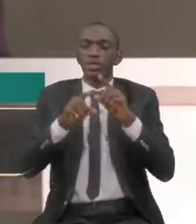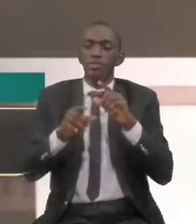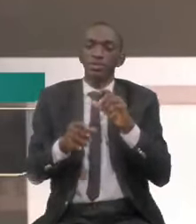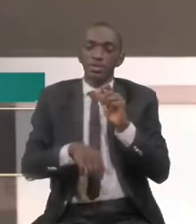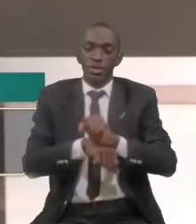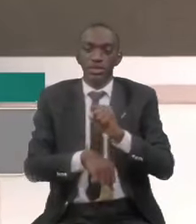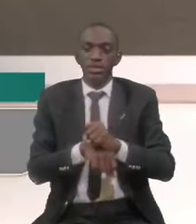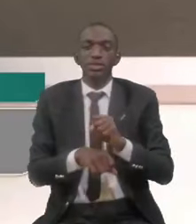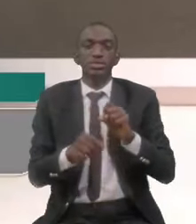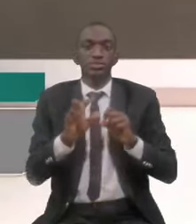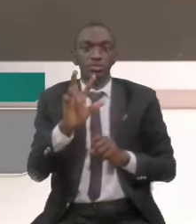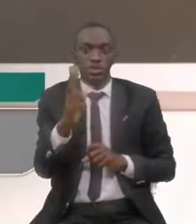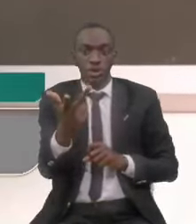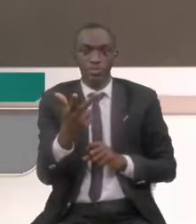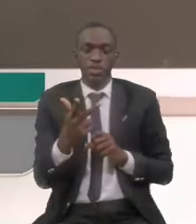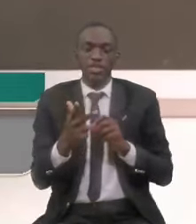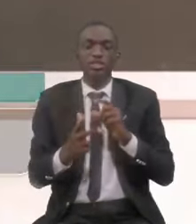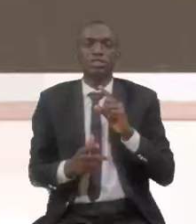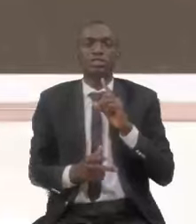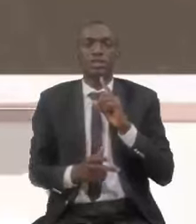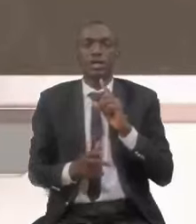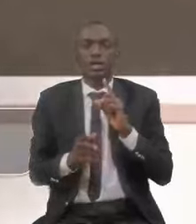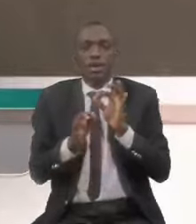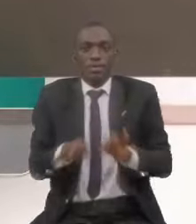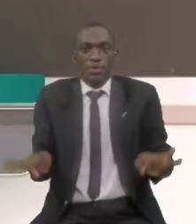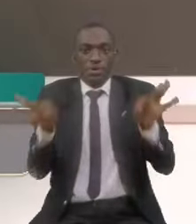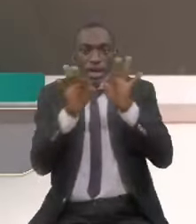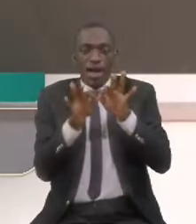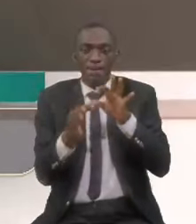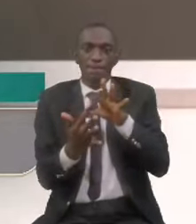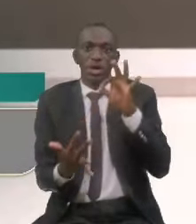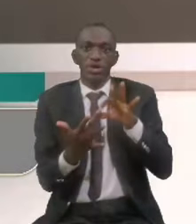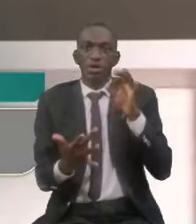priorités essentielles d'André et son attitude.